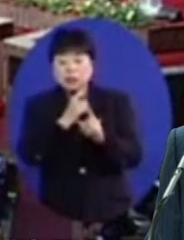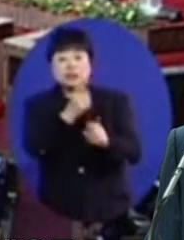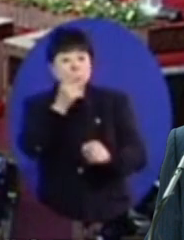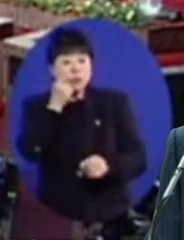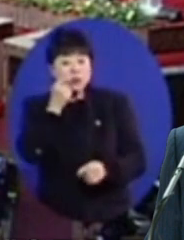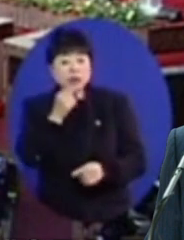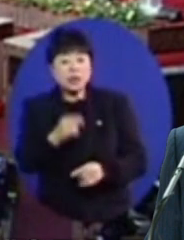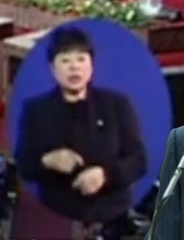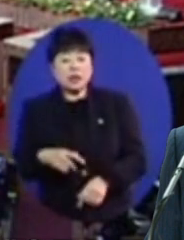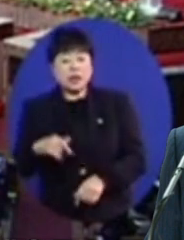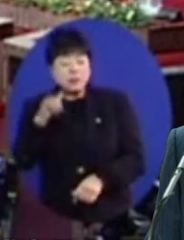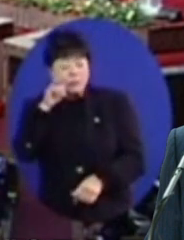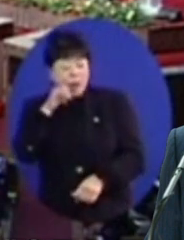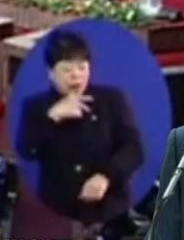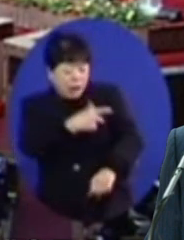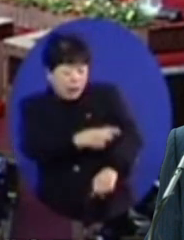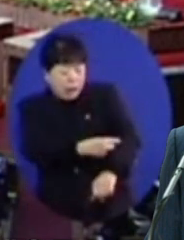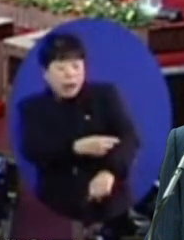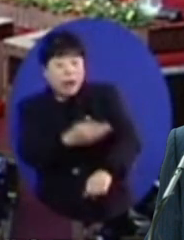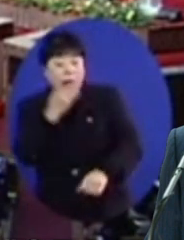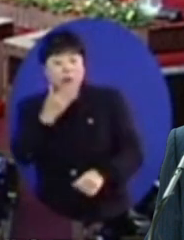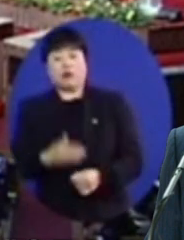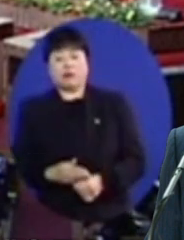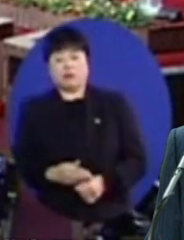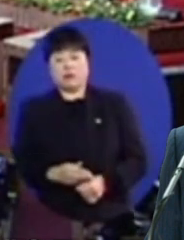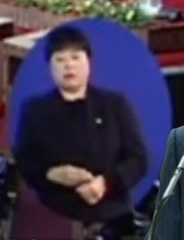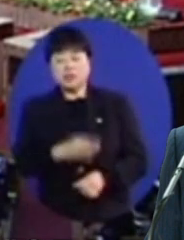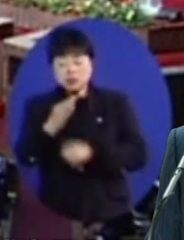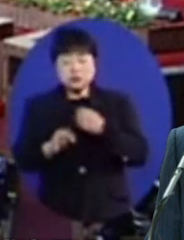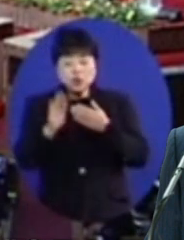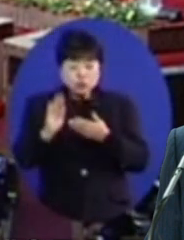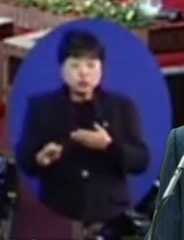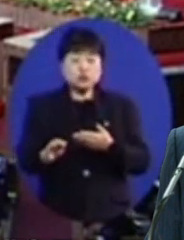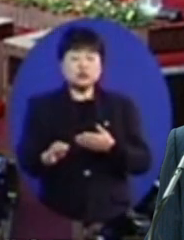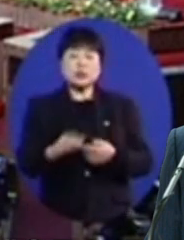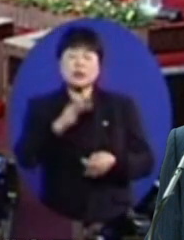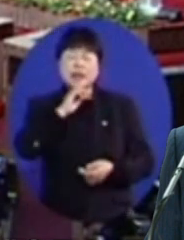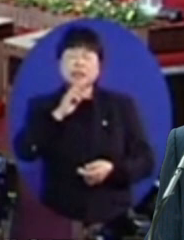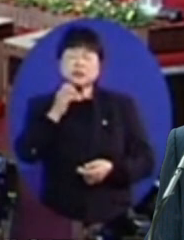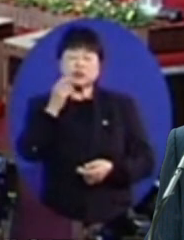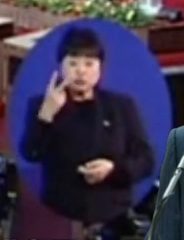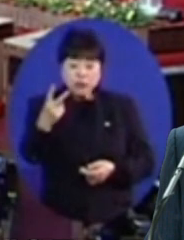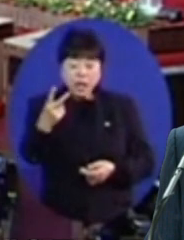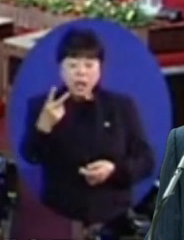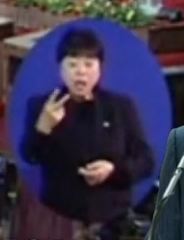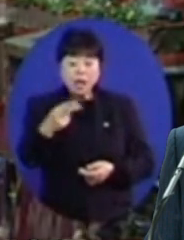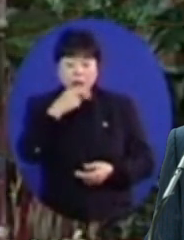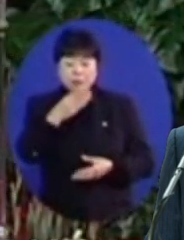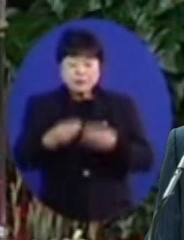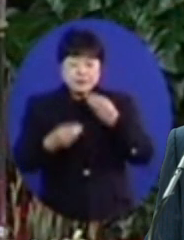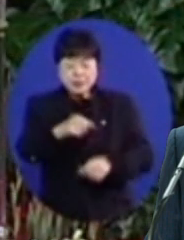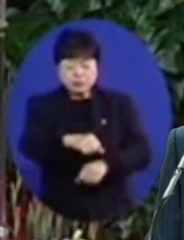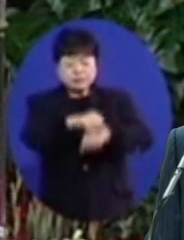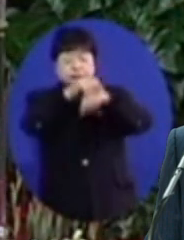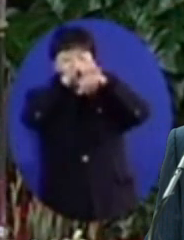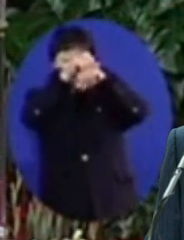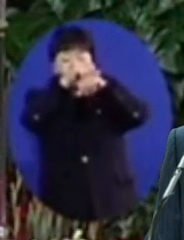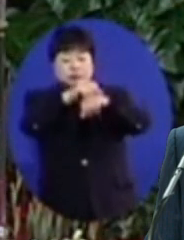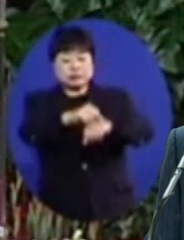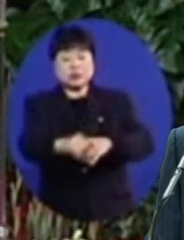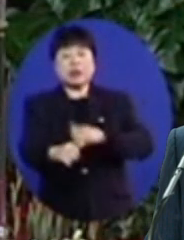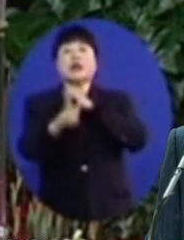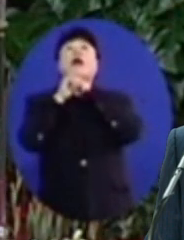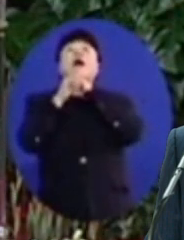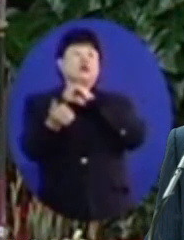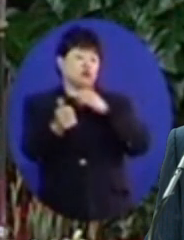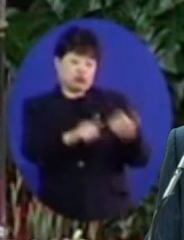못하여 마약에서 손을 대기 시작했고 타락한 생활을 하다가 10년 후인 풀과 32살의 나이에 빚을 태산까지 신체 순수하게